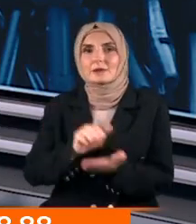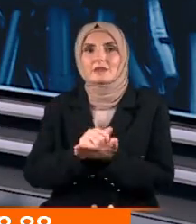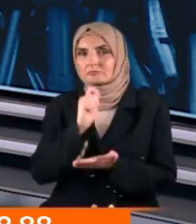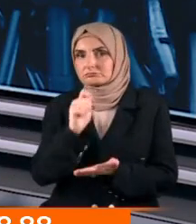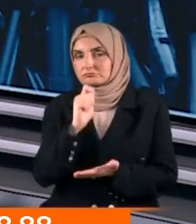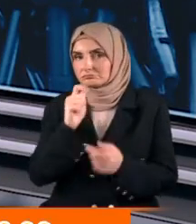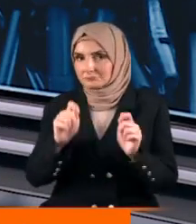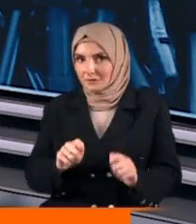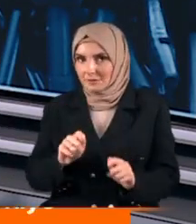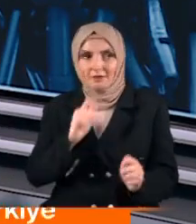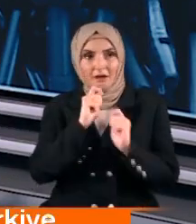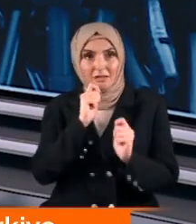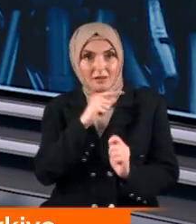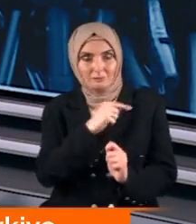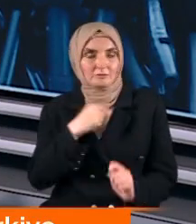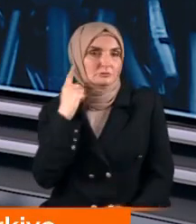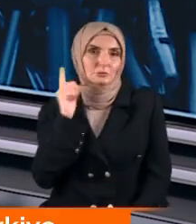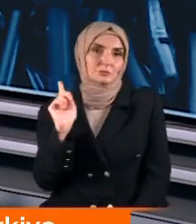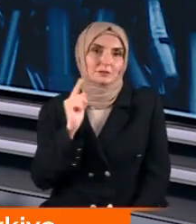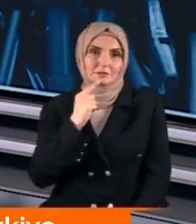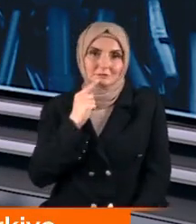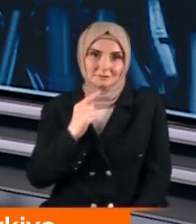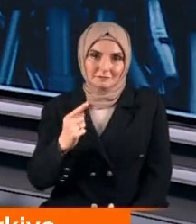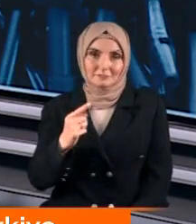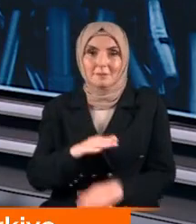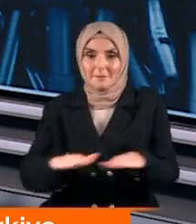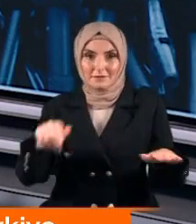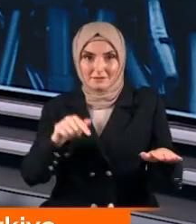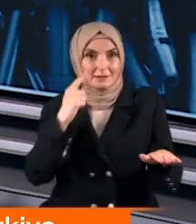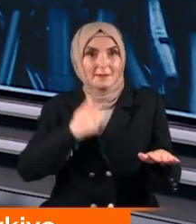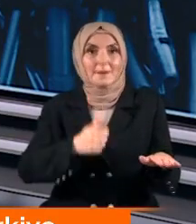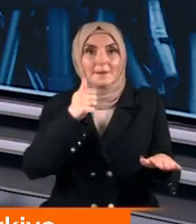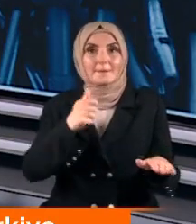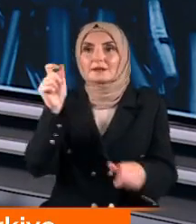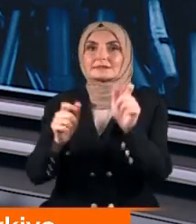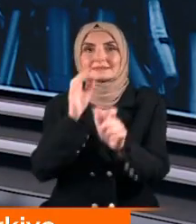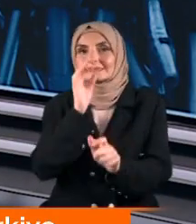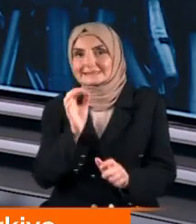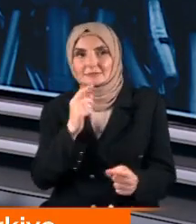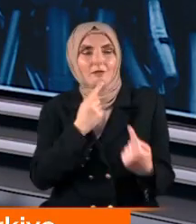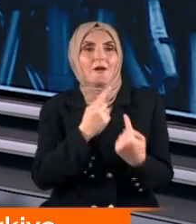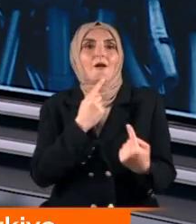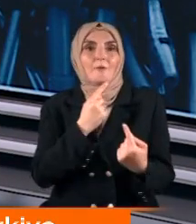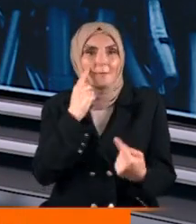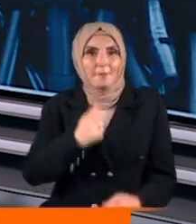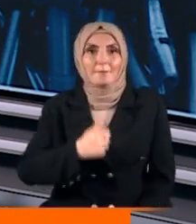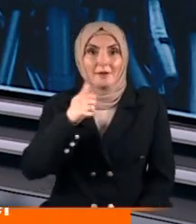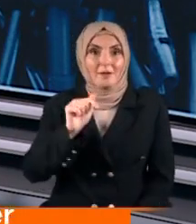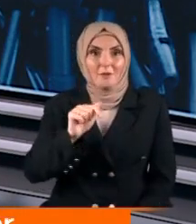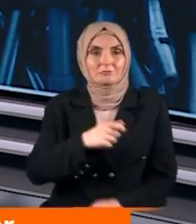yoktu dedi. Devamında da biz masada henüz bakanlıkları konuşmadan bakanlıkları dağıtmak isabetli olmamıştır cümlesini